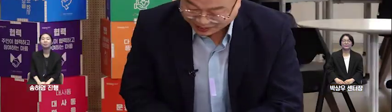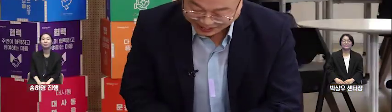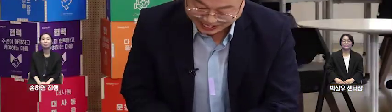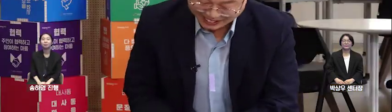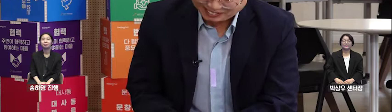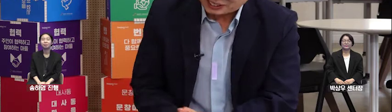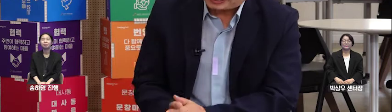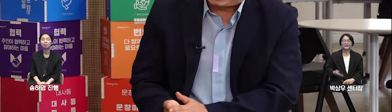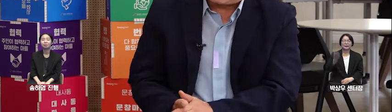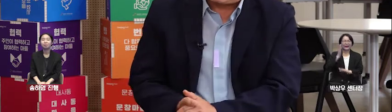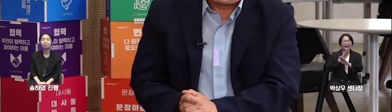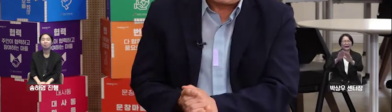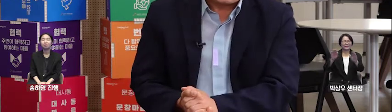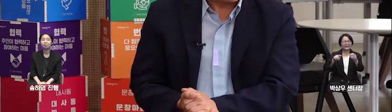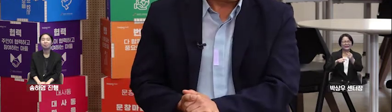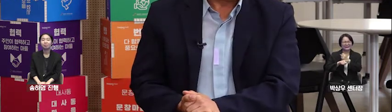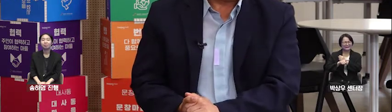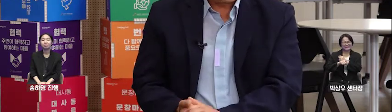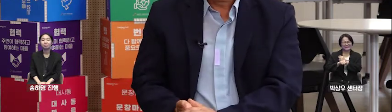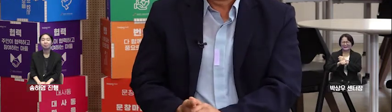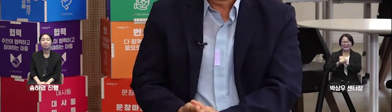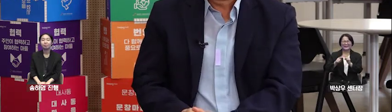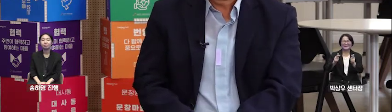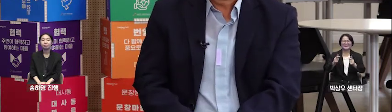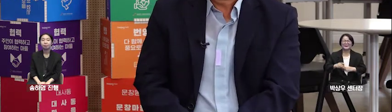뜻이라고까지는 안 보고요. 우선은